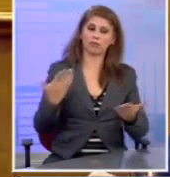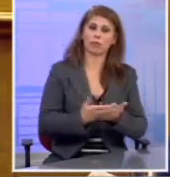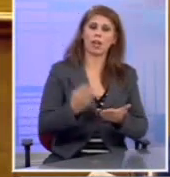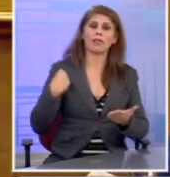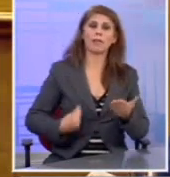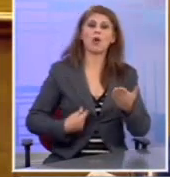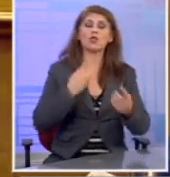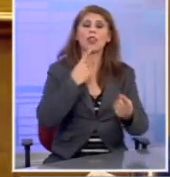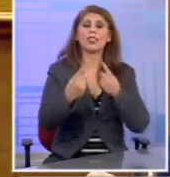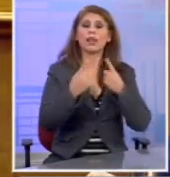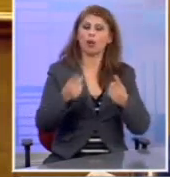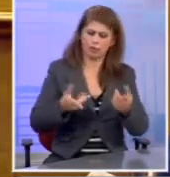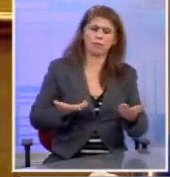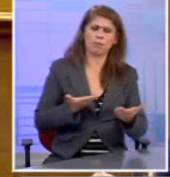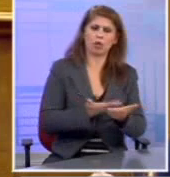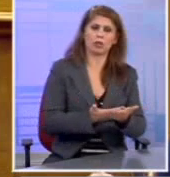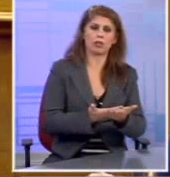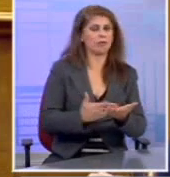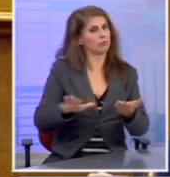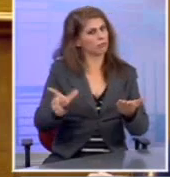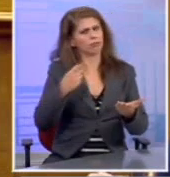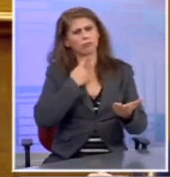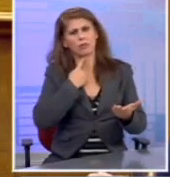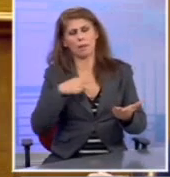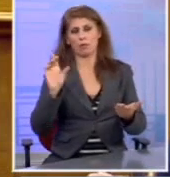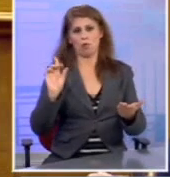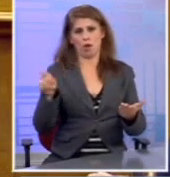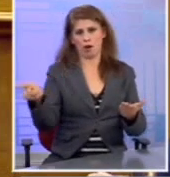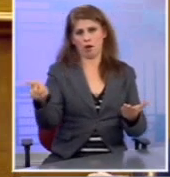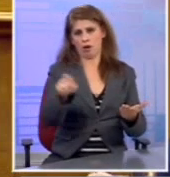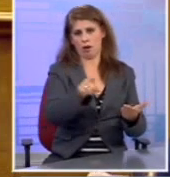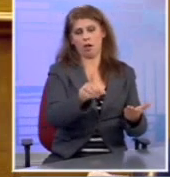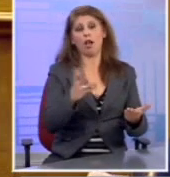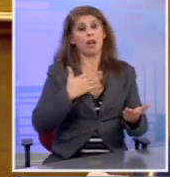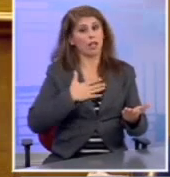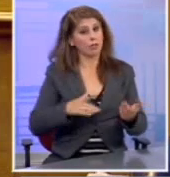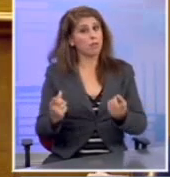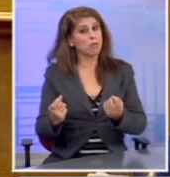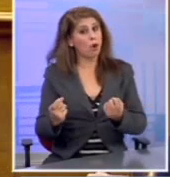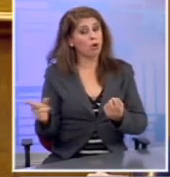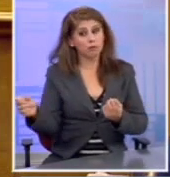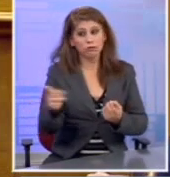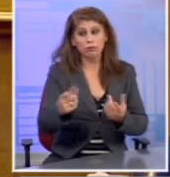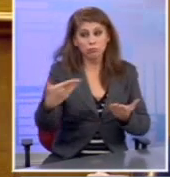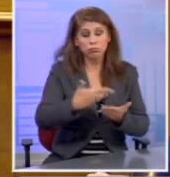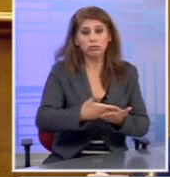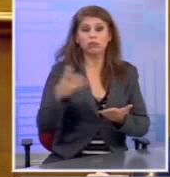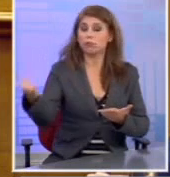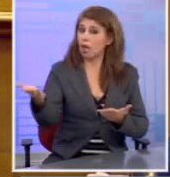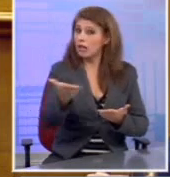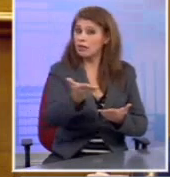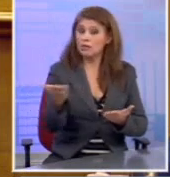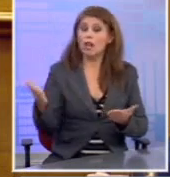πρόταση. Μπορεί να μην σας αρέσει, αλλά θέλουμε να σας προκαλέσουμε να προτείνετε, να καταθέσετε